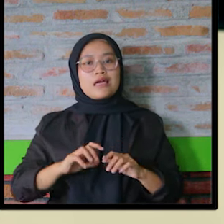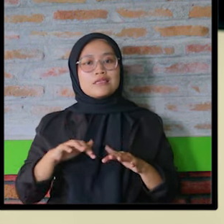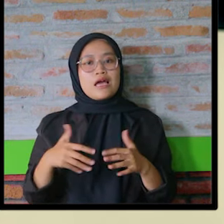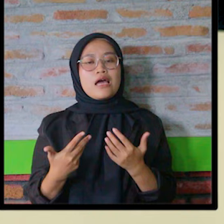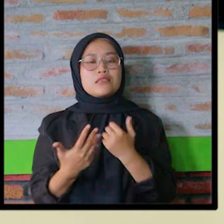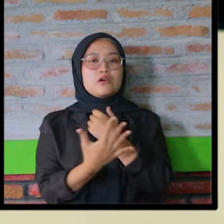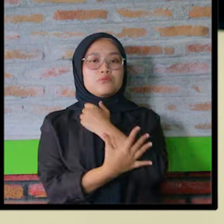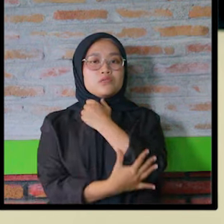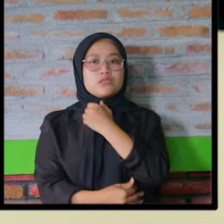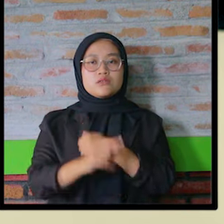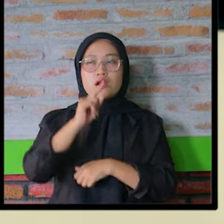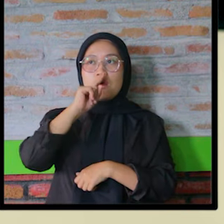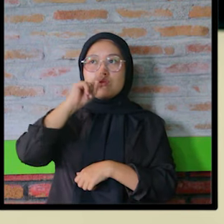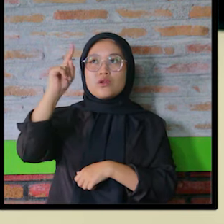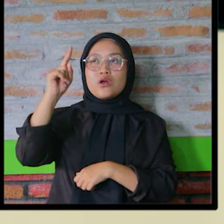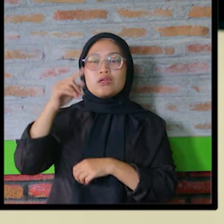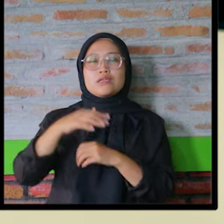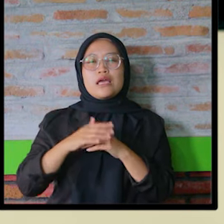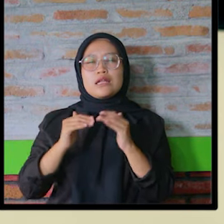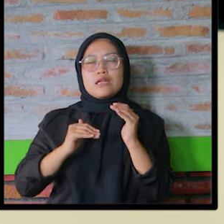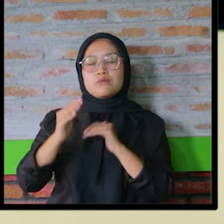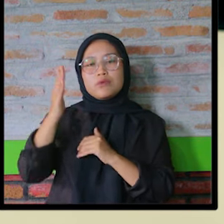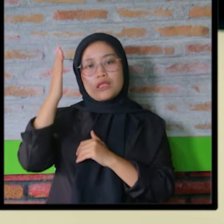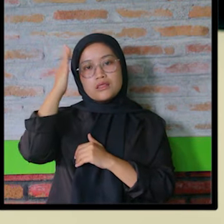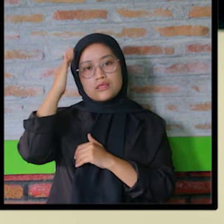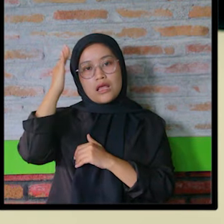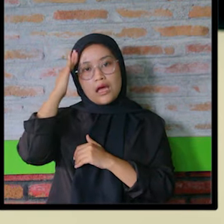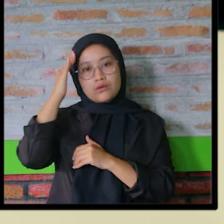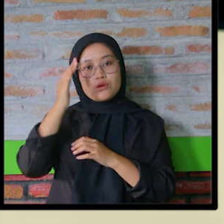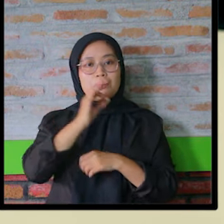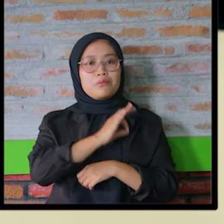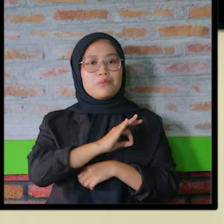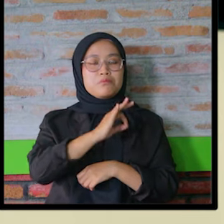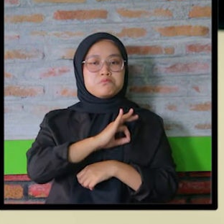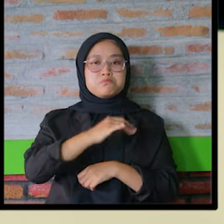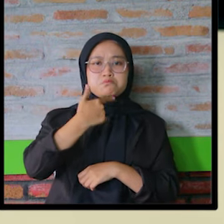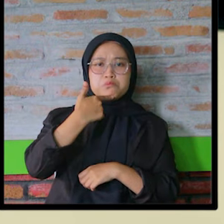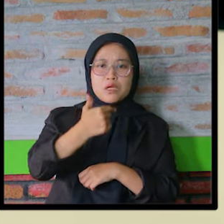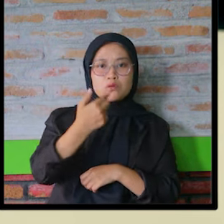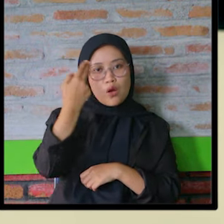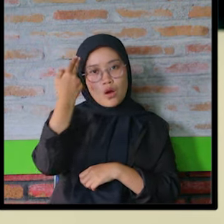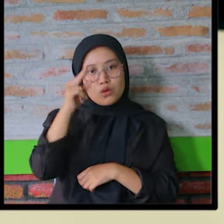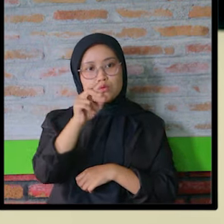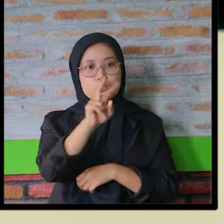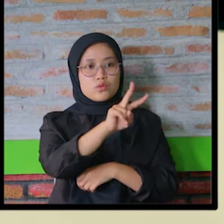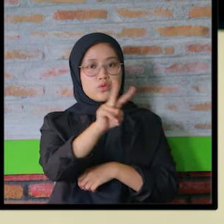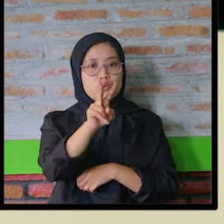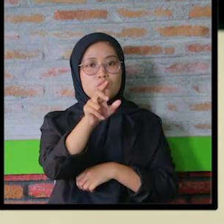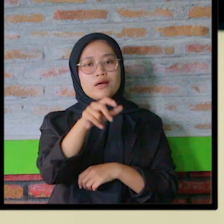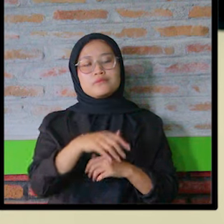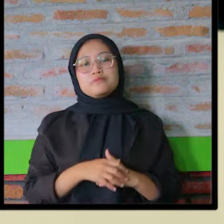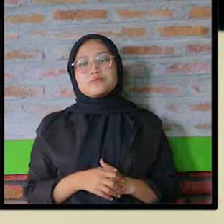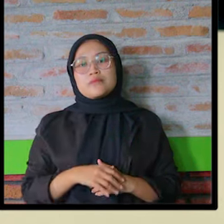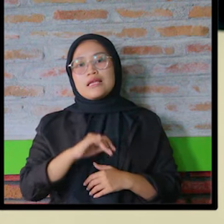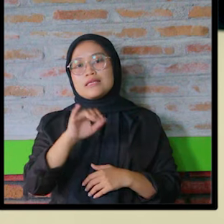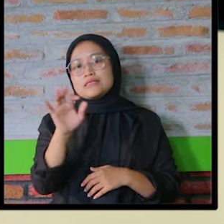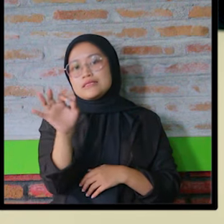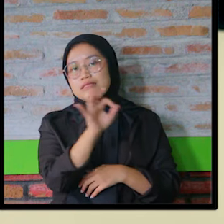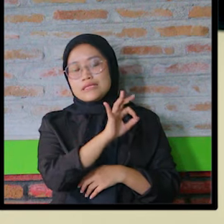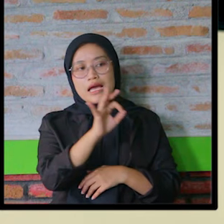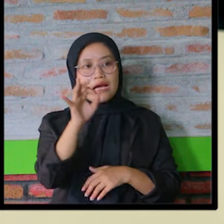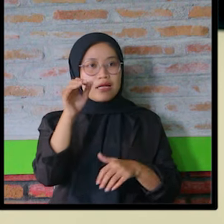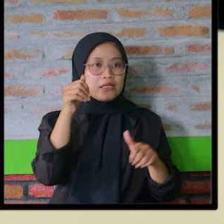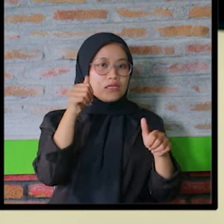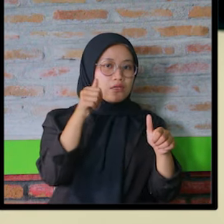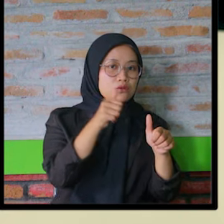kemaslahatan keduanya maka janganlah kamu mengikuti hawa nafsu karena ingin menyimpang dari kebenaran Jika